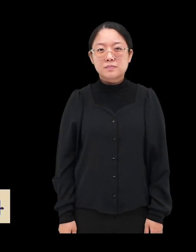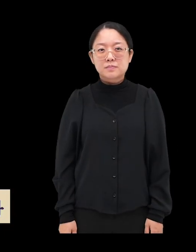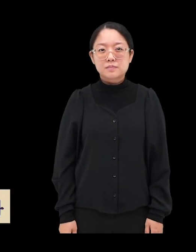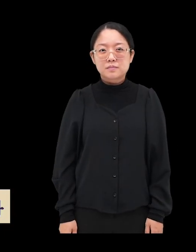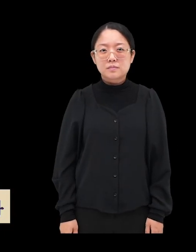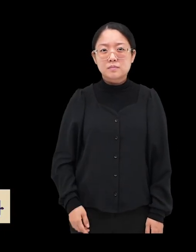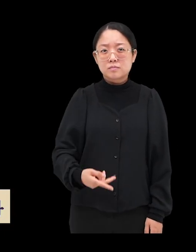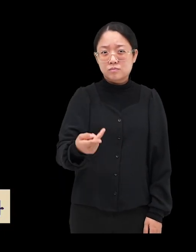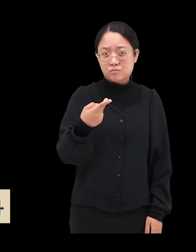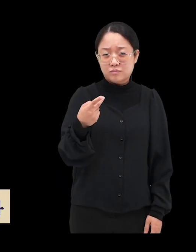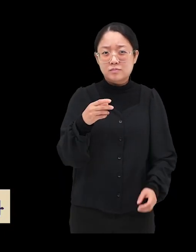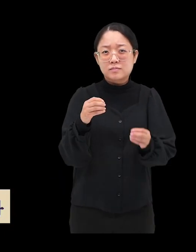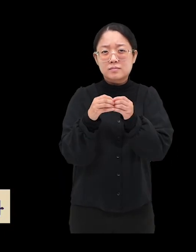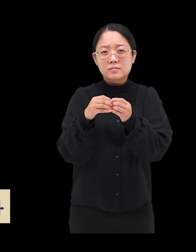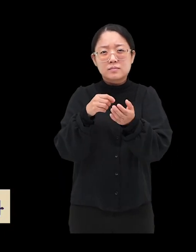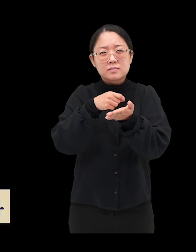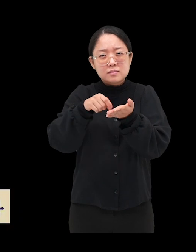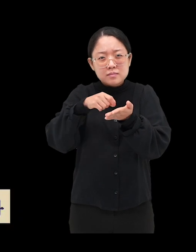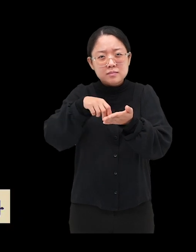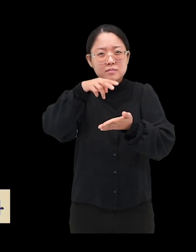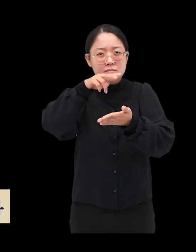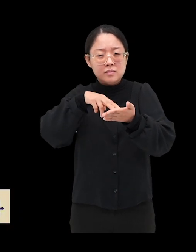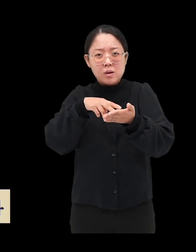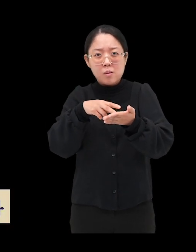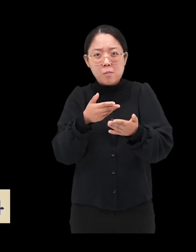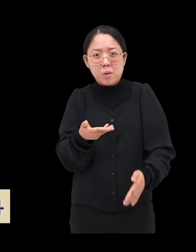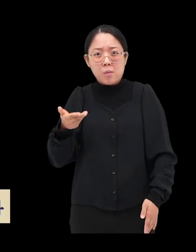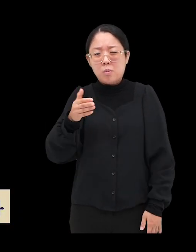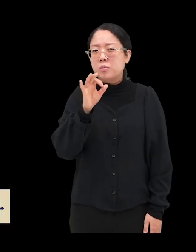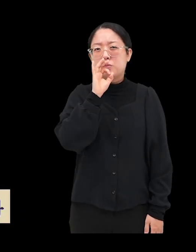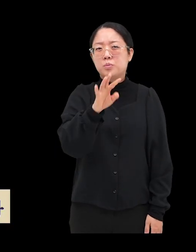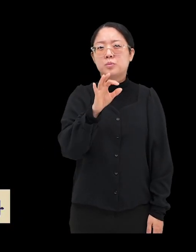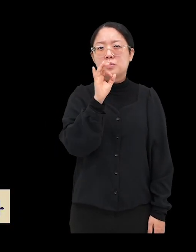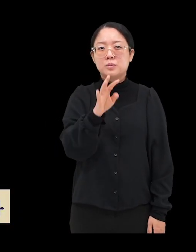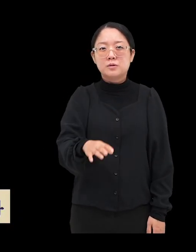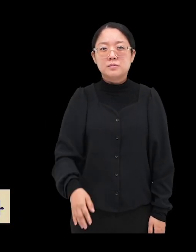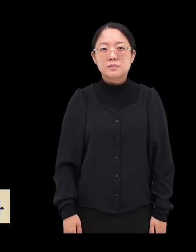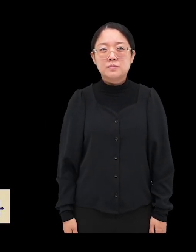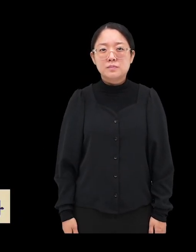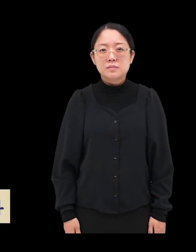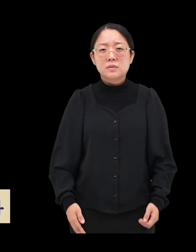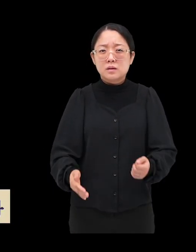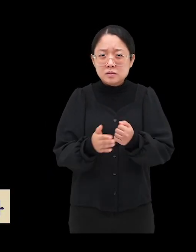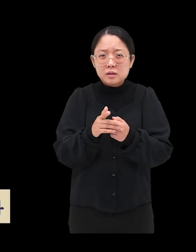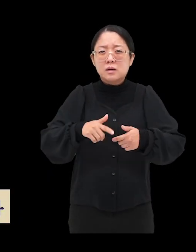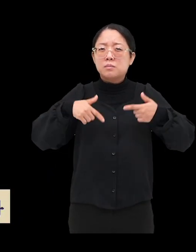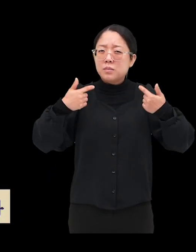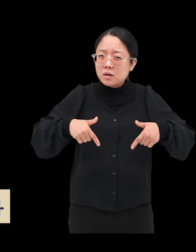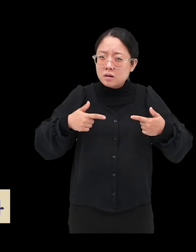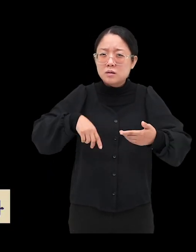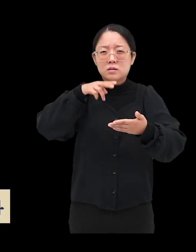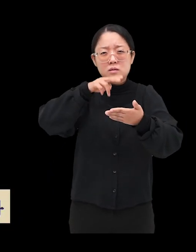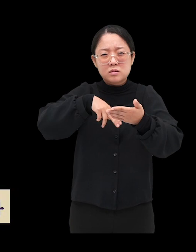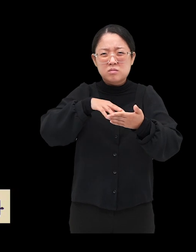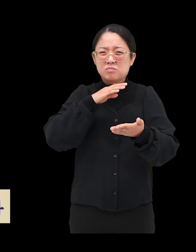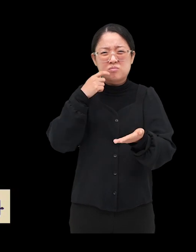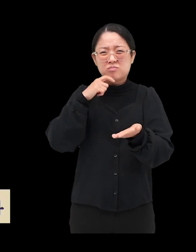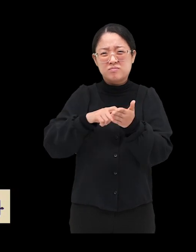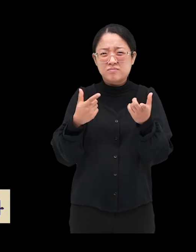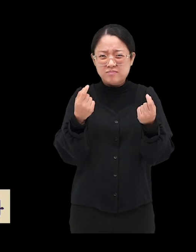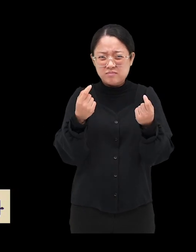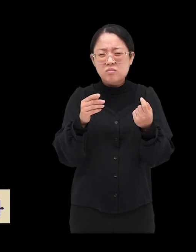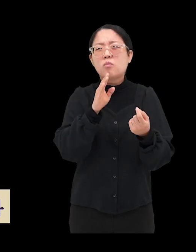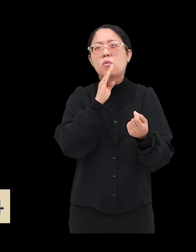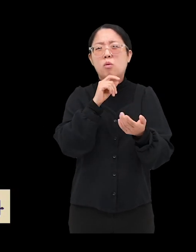우리가 이 글쓰기와 읽기가 우리가 업이라고 할 수는 없잖아요. 네, 그래서 매일 읽는 것이 쉽지는 않고요. 또 매일